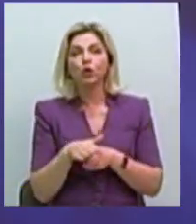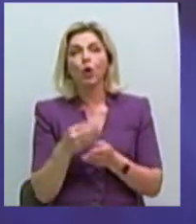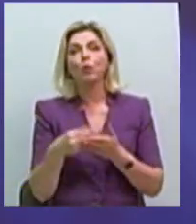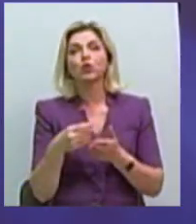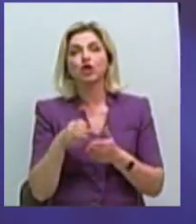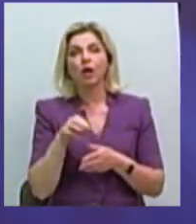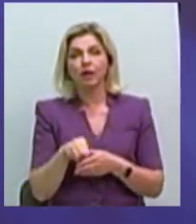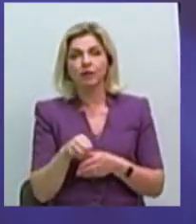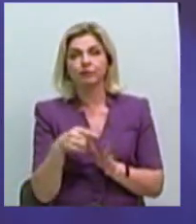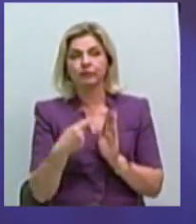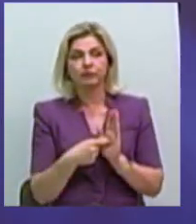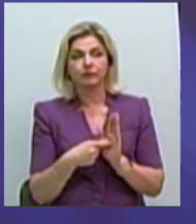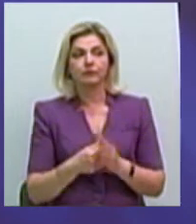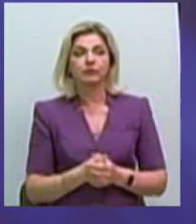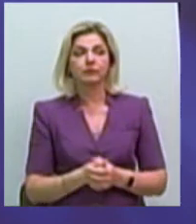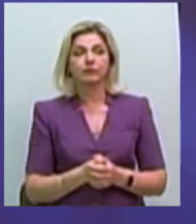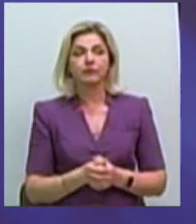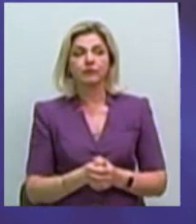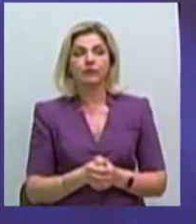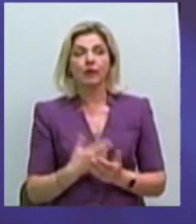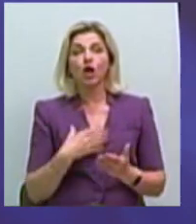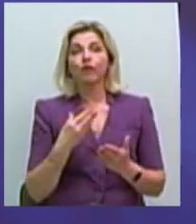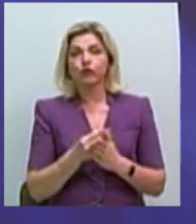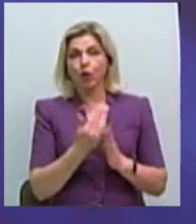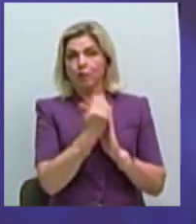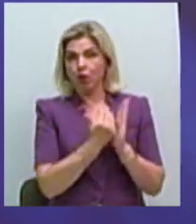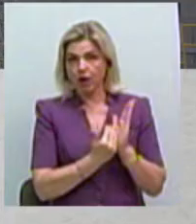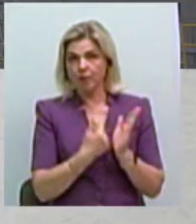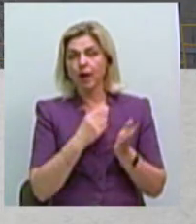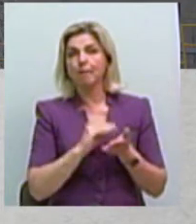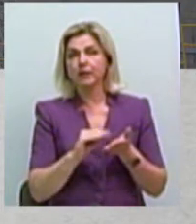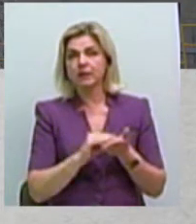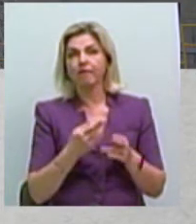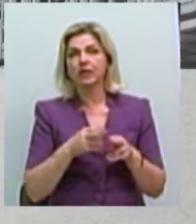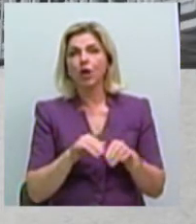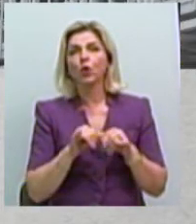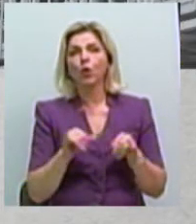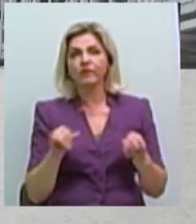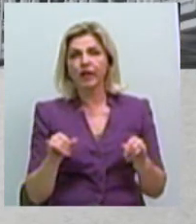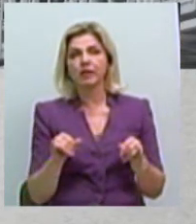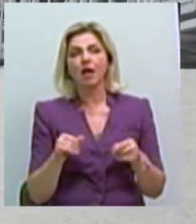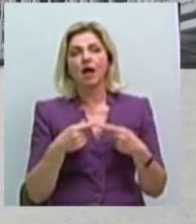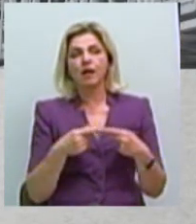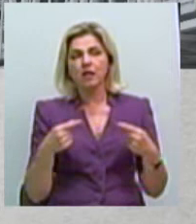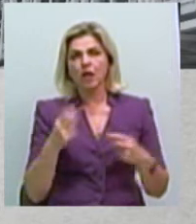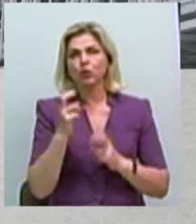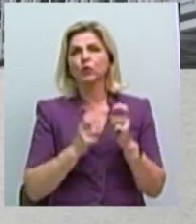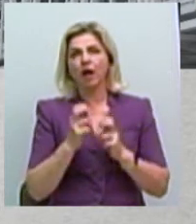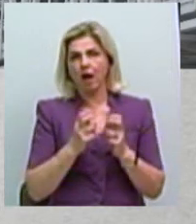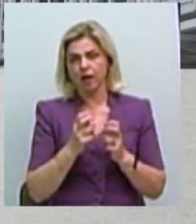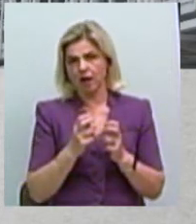програмі... Результат інвестування наповнення бюджету. Я в своїй програмі писав, це розвиток індустріальних парків. Дуже важливе питання, яке